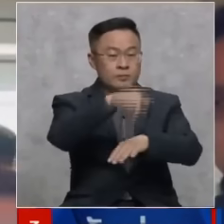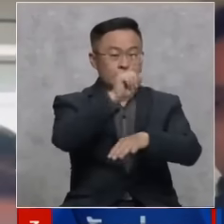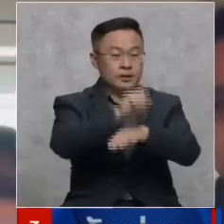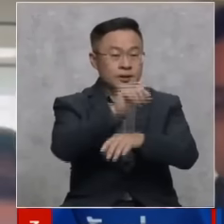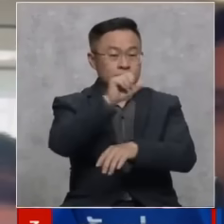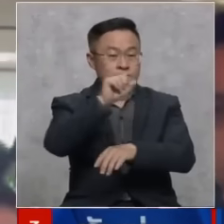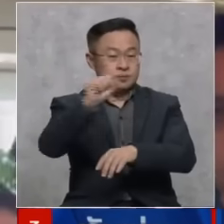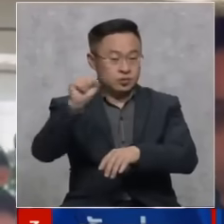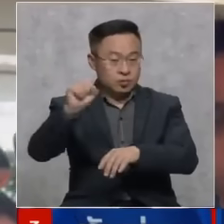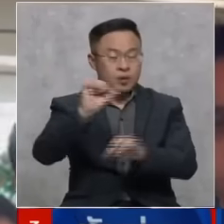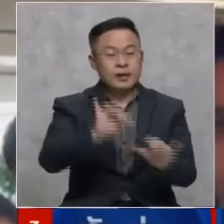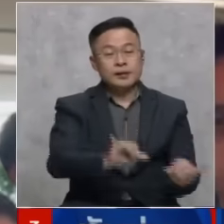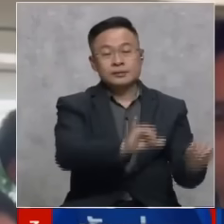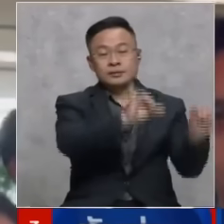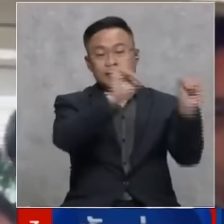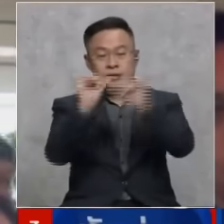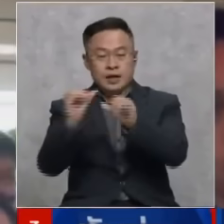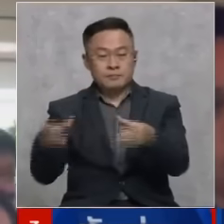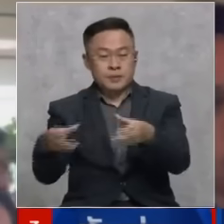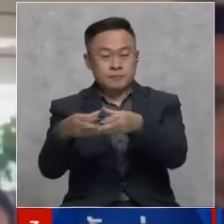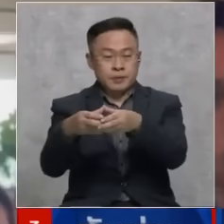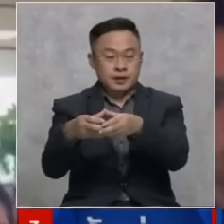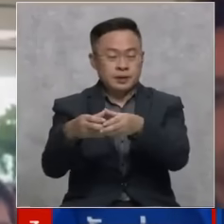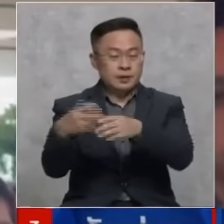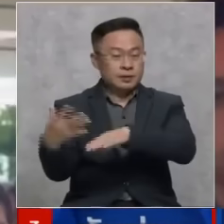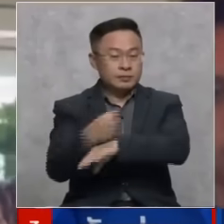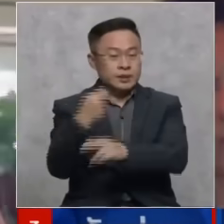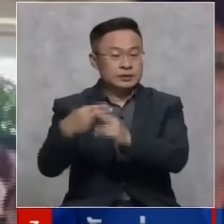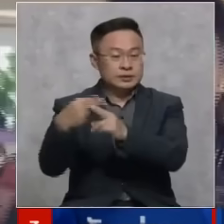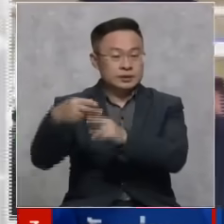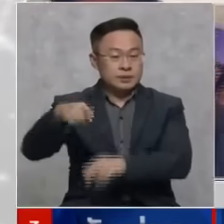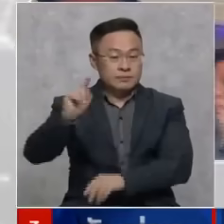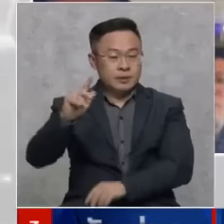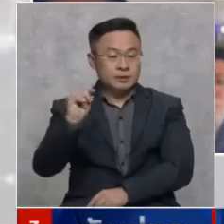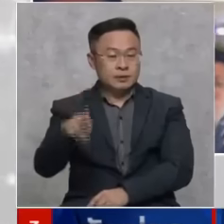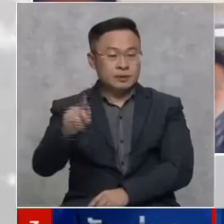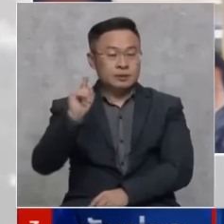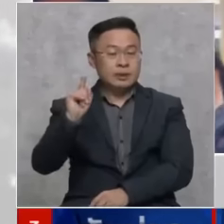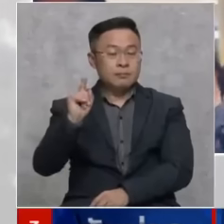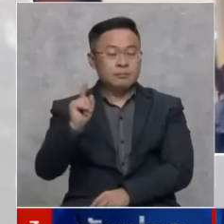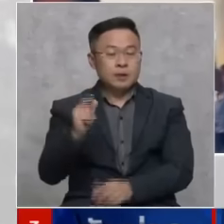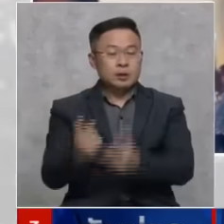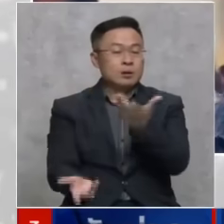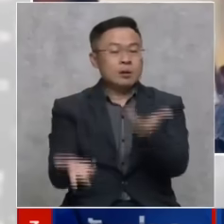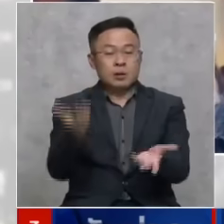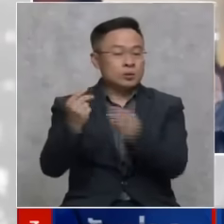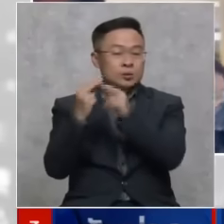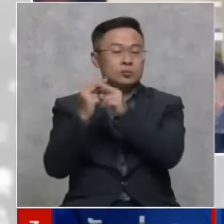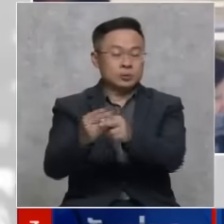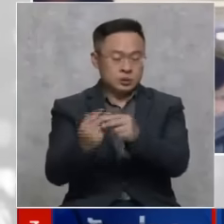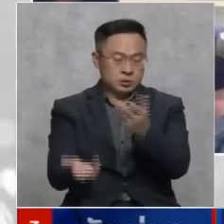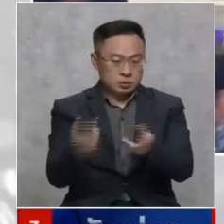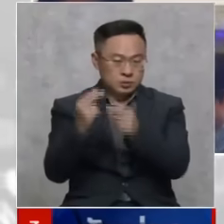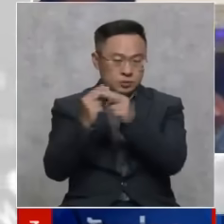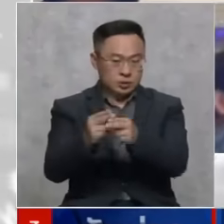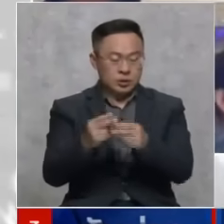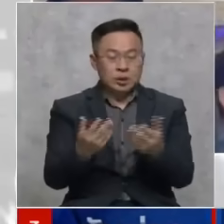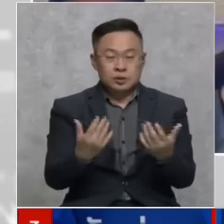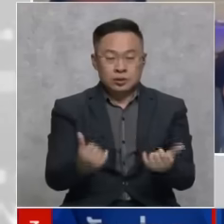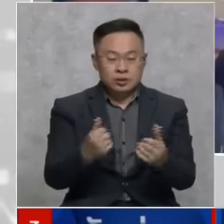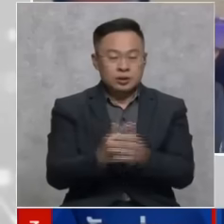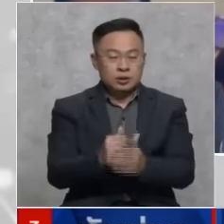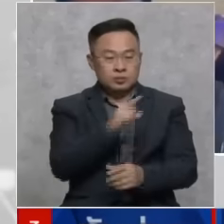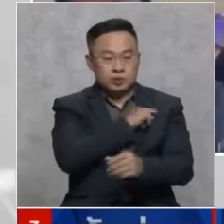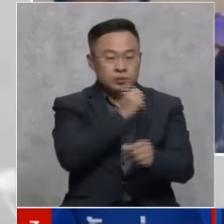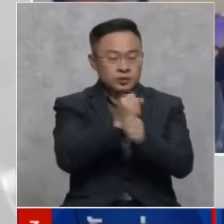เห็นบอกว่าเป็นการฝากเลี้ยงไว้กับพรรคเป็นธรรมเนี่ยคุณพิธาก็ยืนยันบอกว่าก็ตามที่คุณปฏิพัฒน์แถลงไปเมื่อวานแหละตอนนี้มันก็มีงานหลายเ